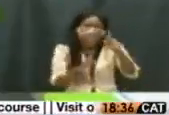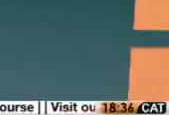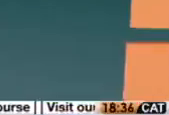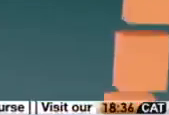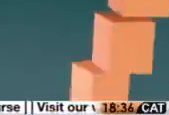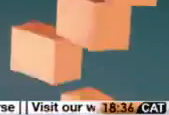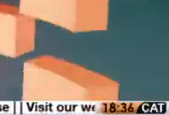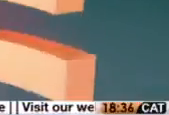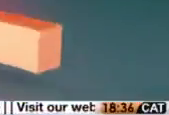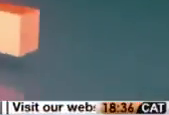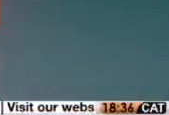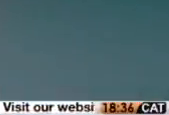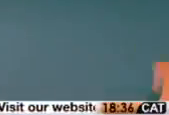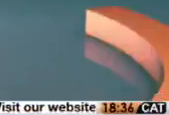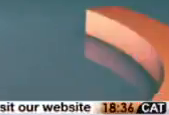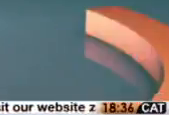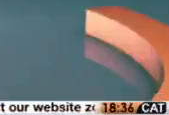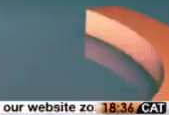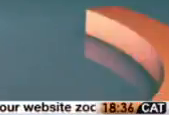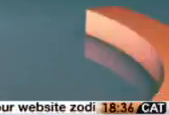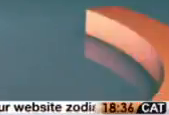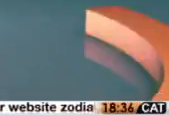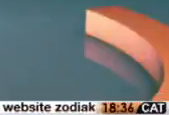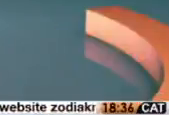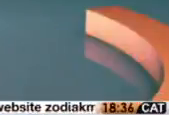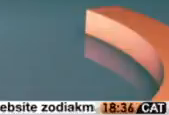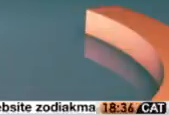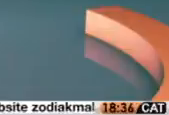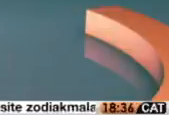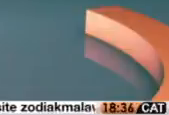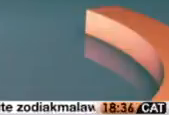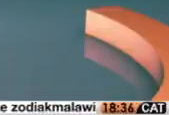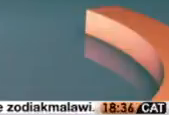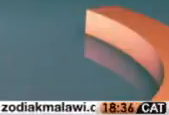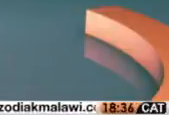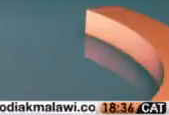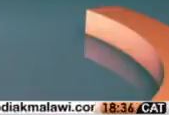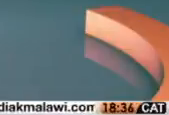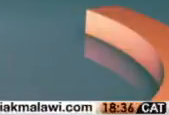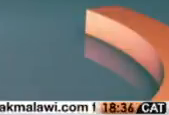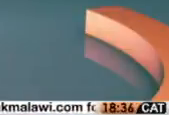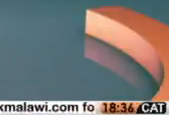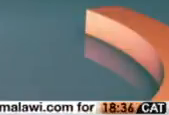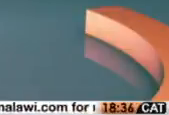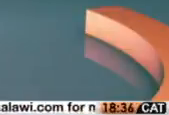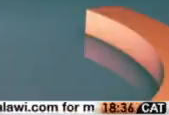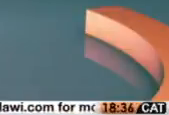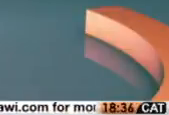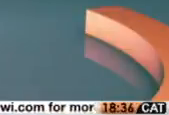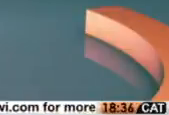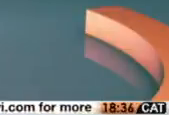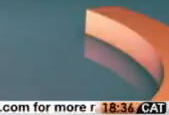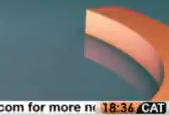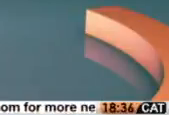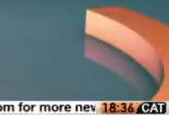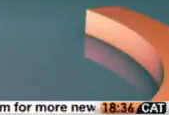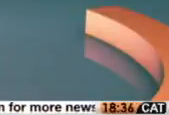akutayirira nazo malingana ndi ma social media muli mauthenga ndiyena amene